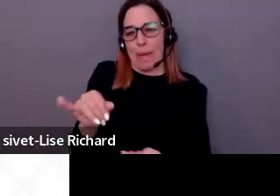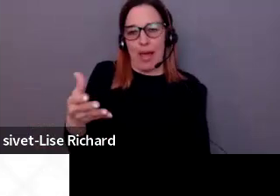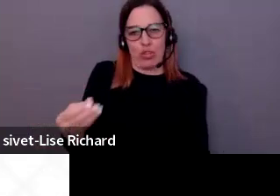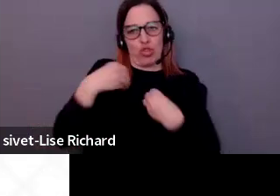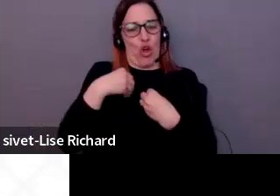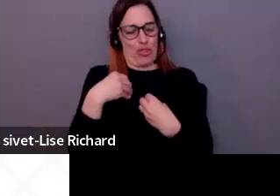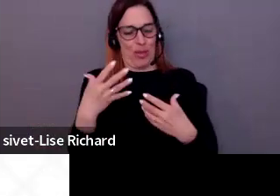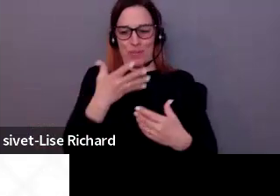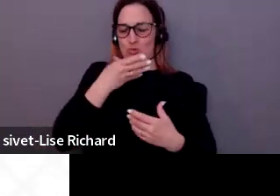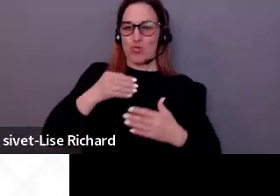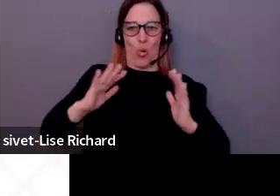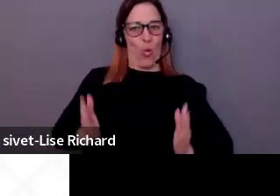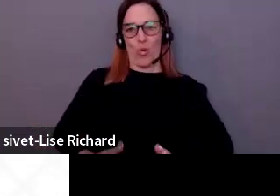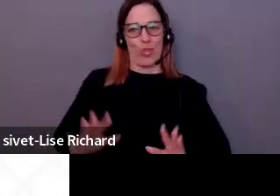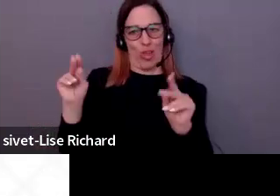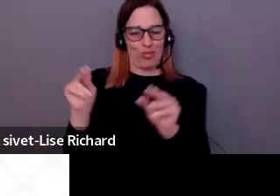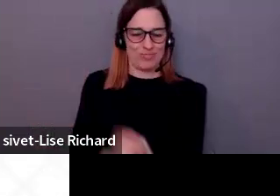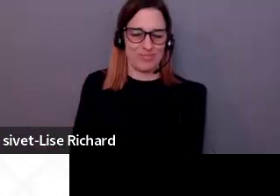silhouette.